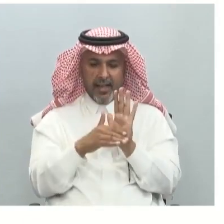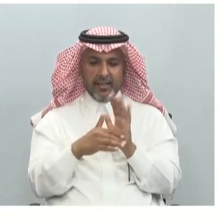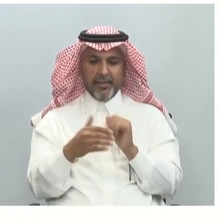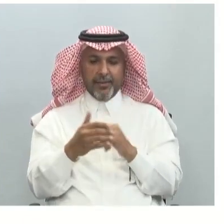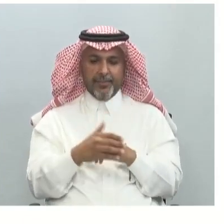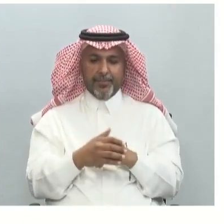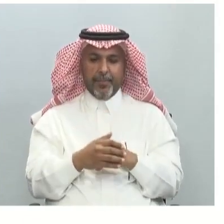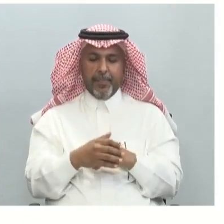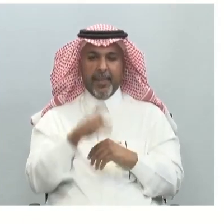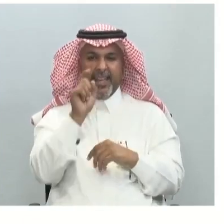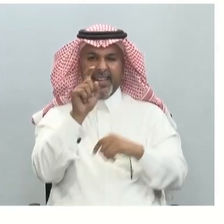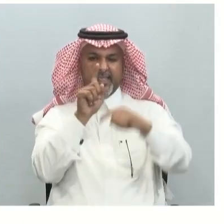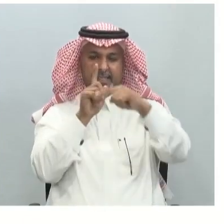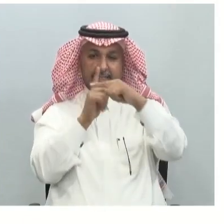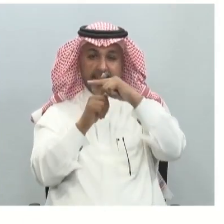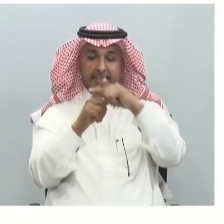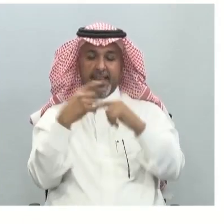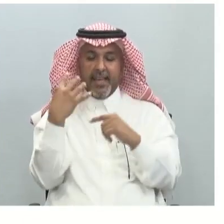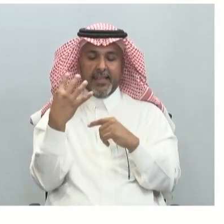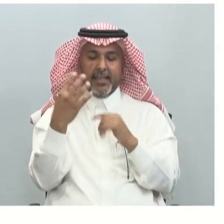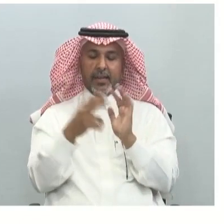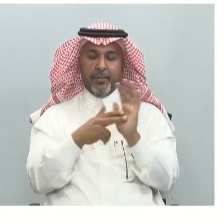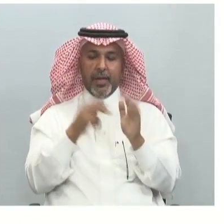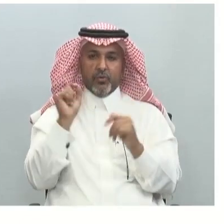القوس الثاني قيمته صفر